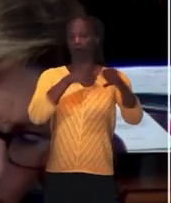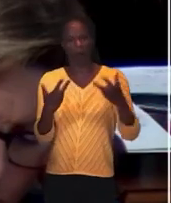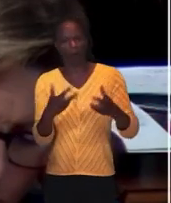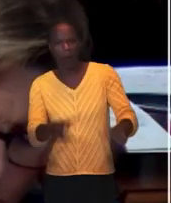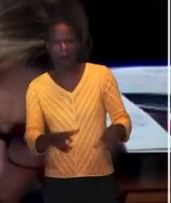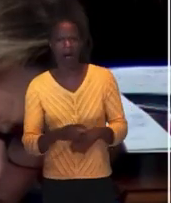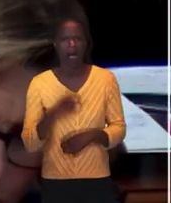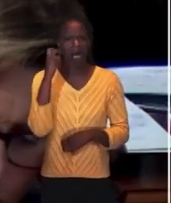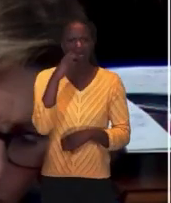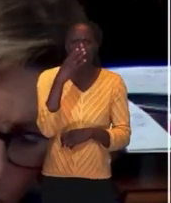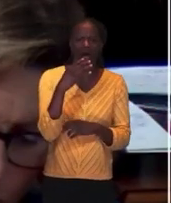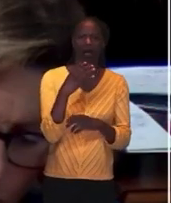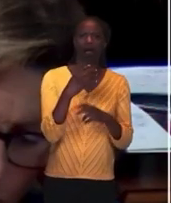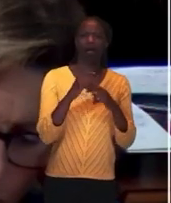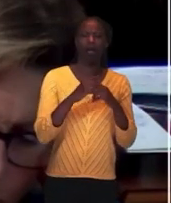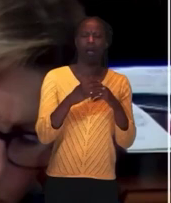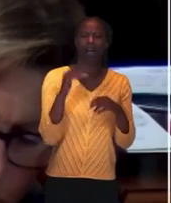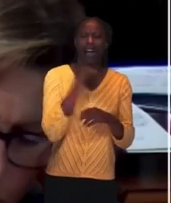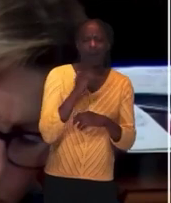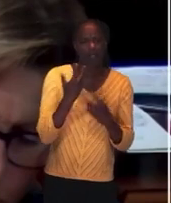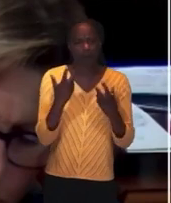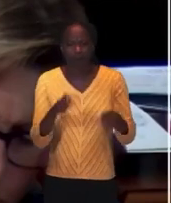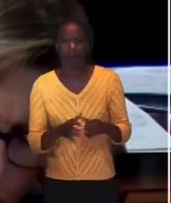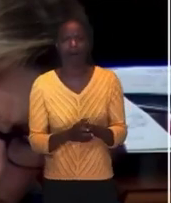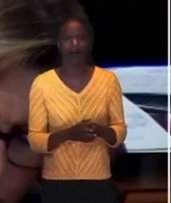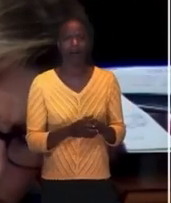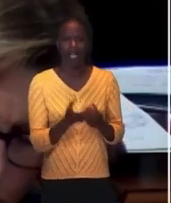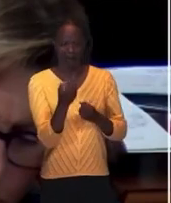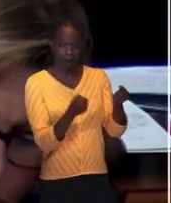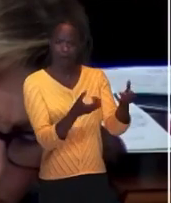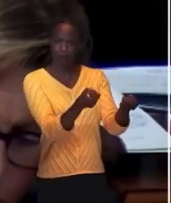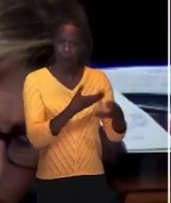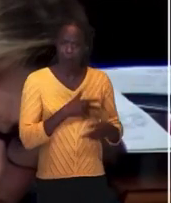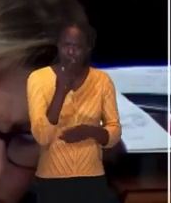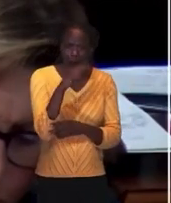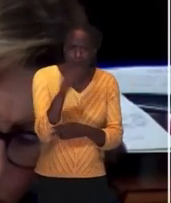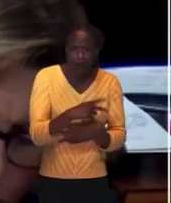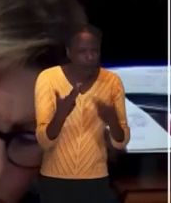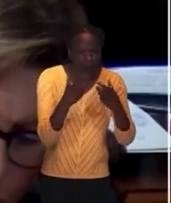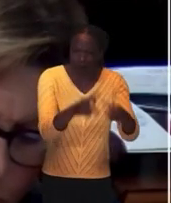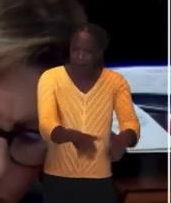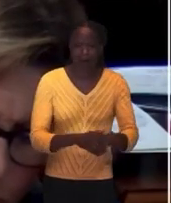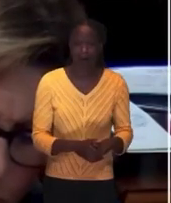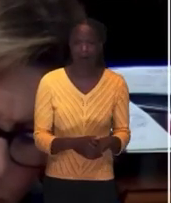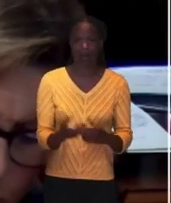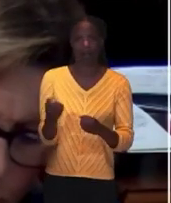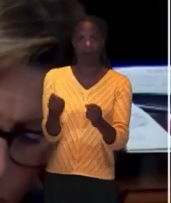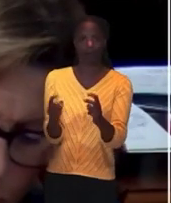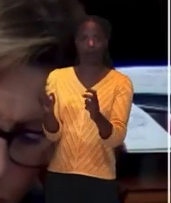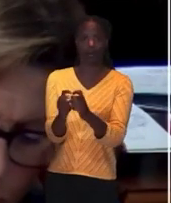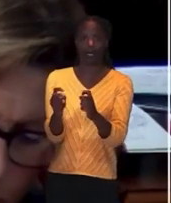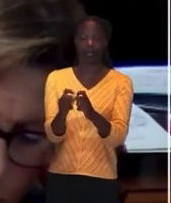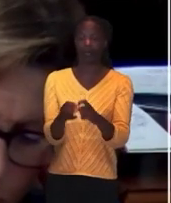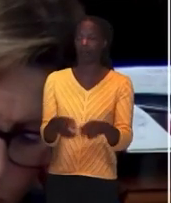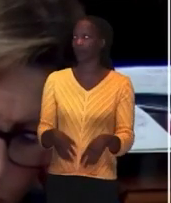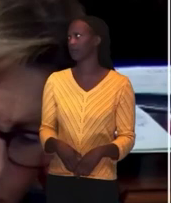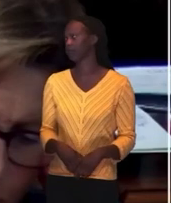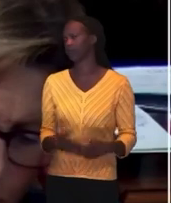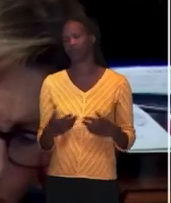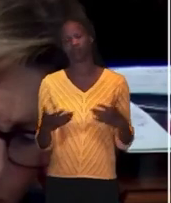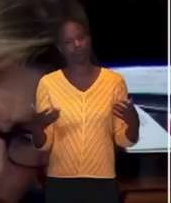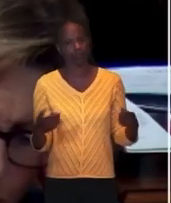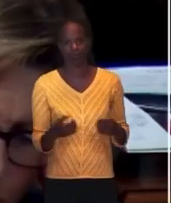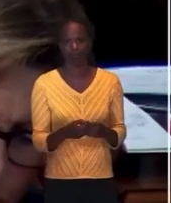nous ne voulons plus de voitures polluantes et même la voiture électrique, le nombre de bornes que vous développez en dit long. Le free floating n'a pas non